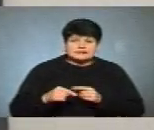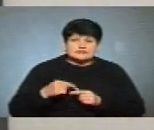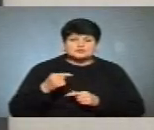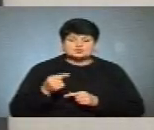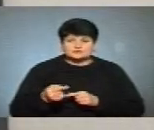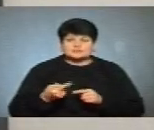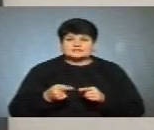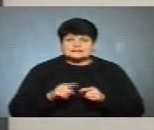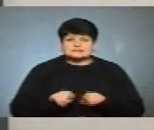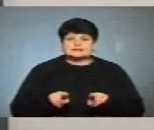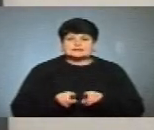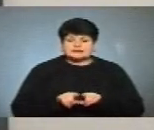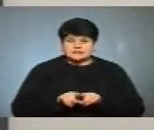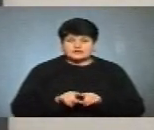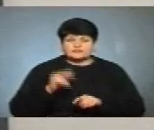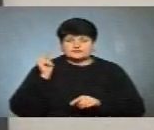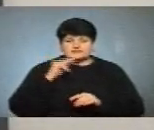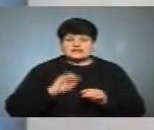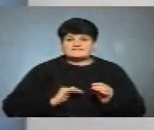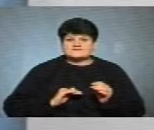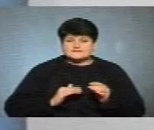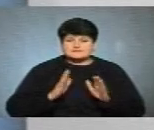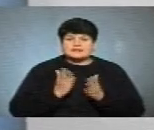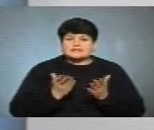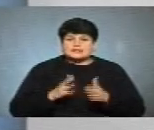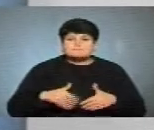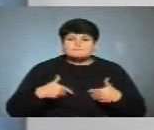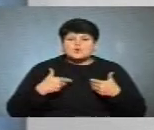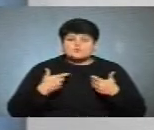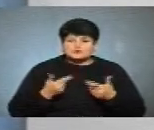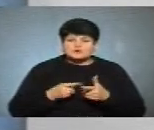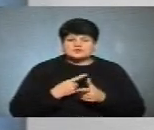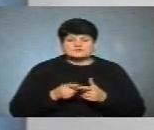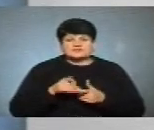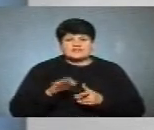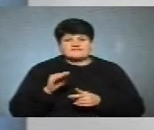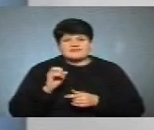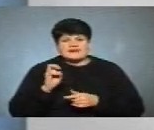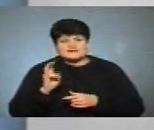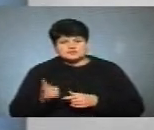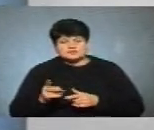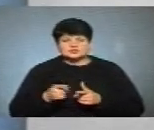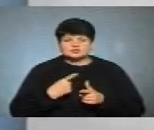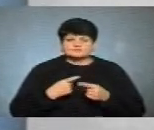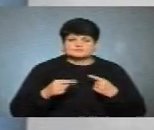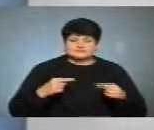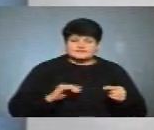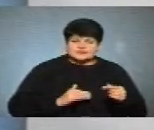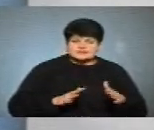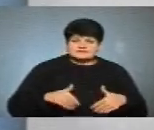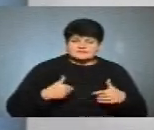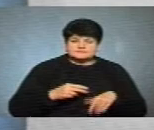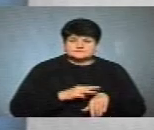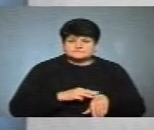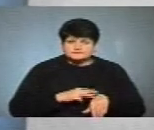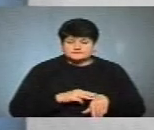це теж вивчалися фірми, які пропонували, чи вони є фейкові фірми, чи не фейкові фірми. Зверталися в